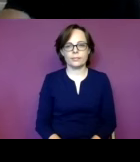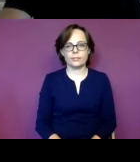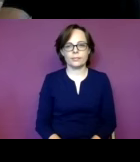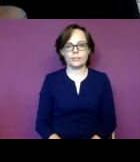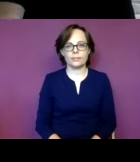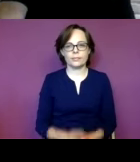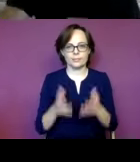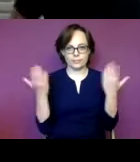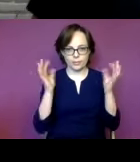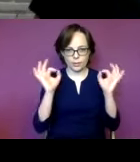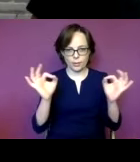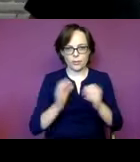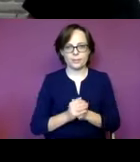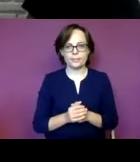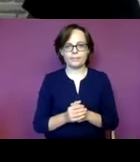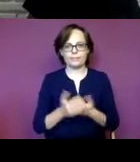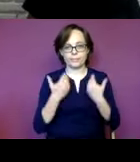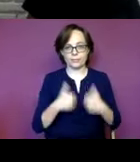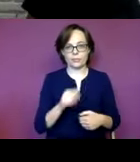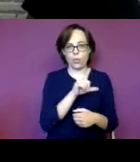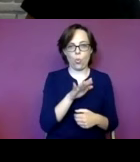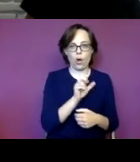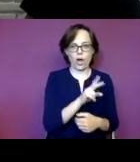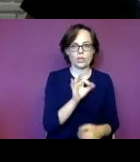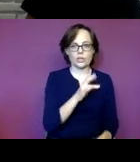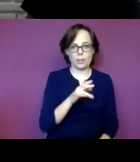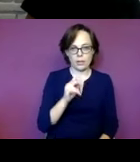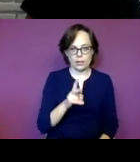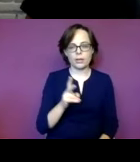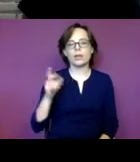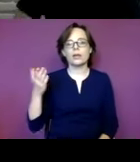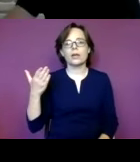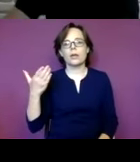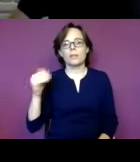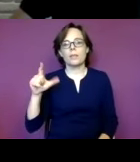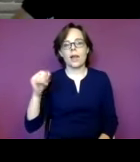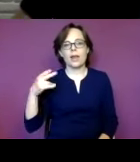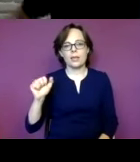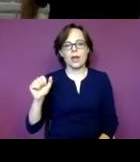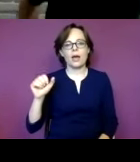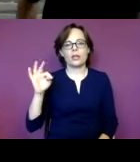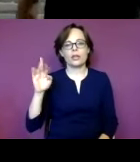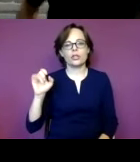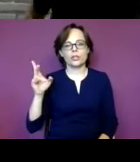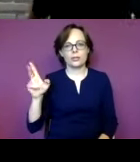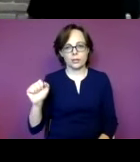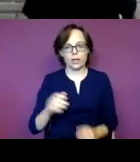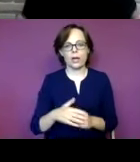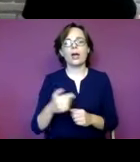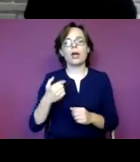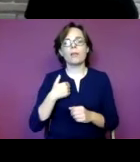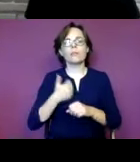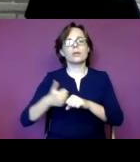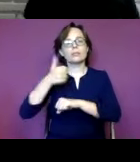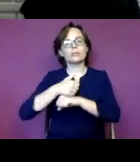Dzień dobry. Dzień dobry. Z tej strony Łukasz Stępnik i Milena Trzcińska. Jesteśmy członkami redakcji kwartalnika